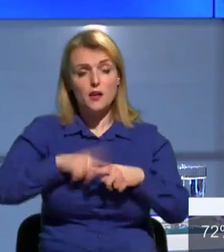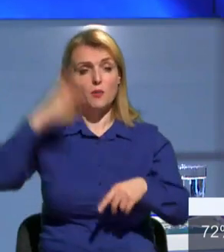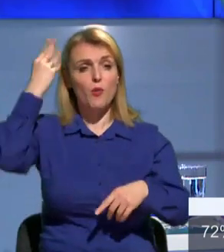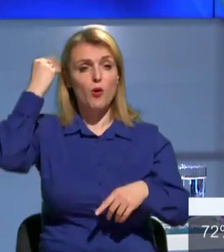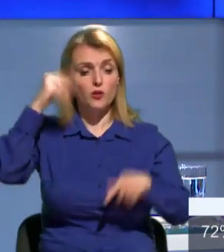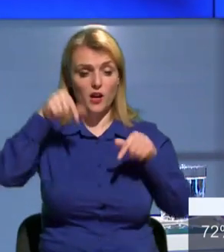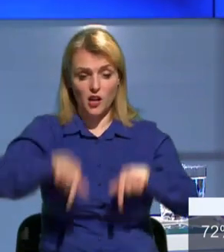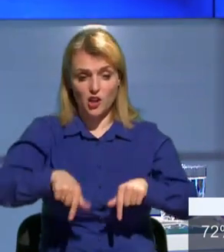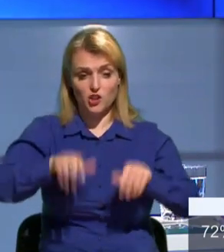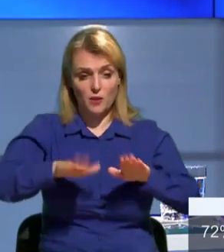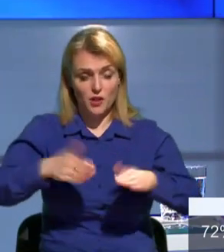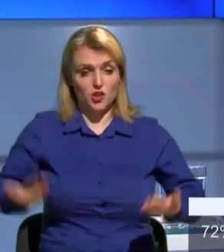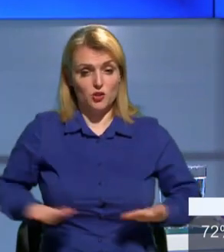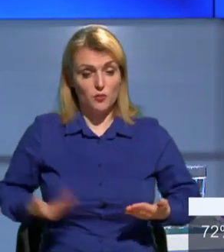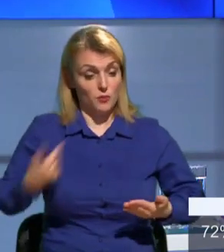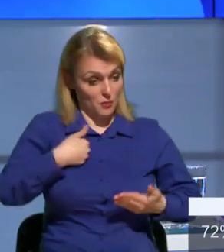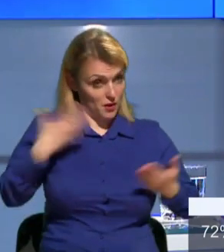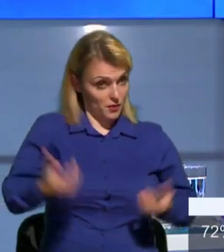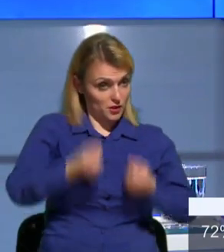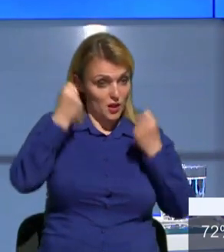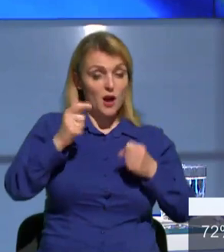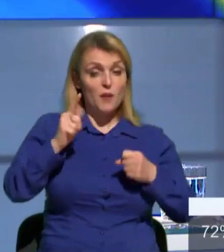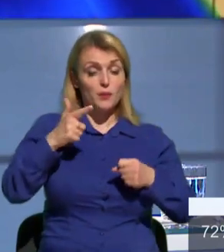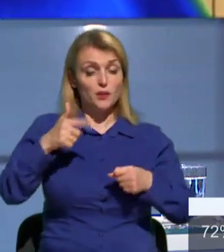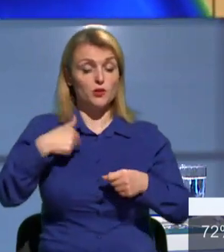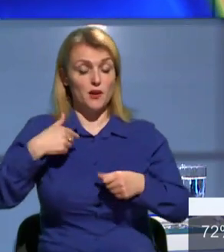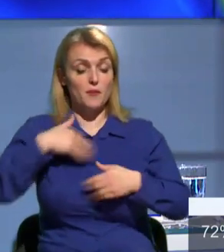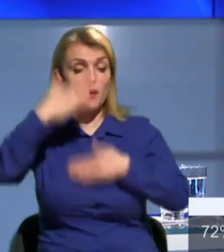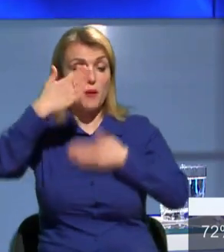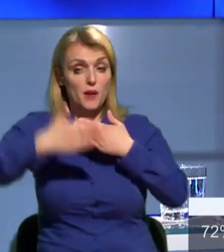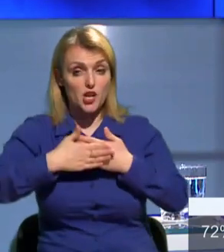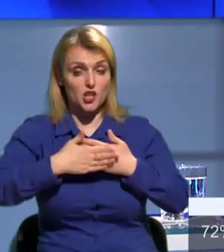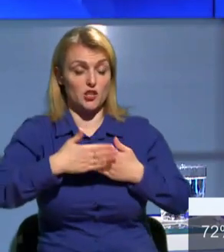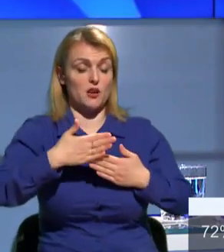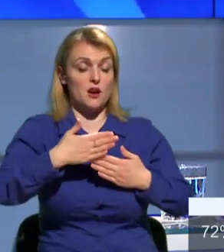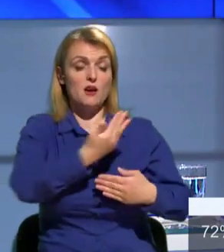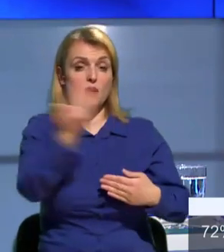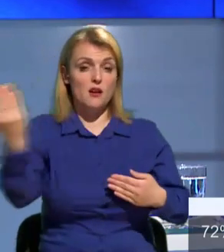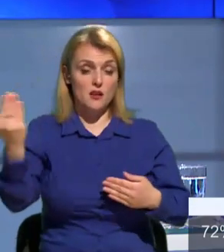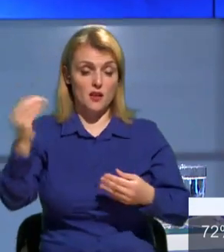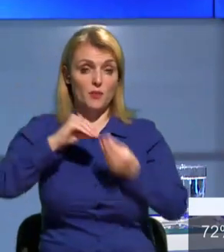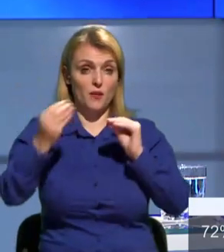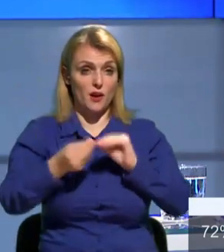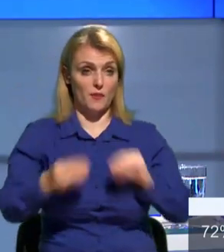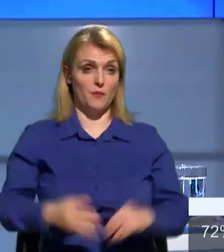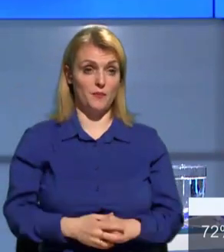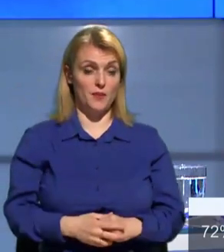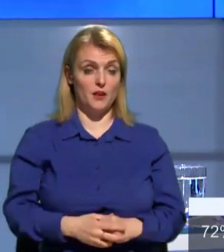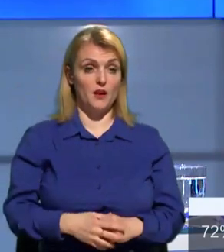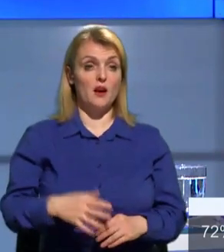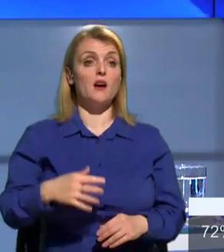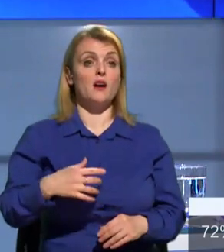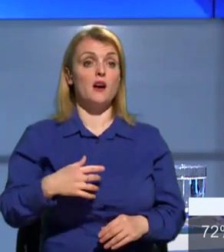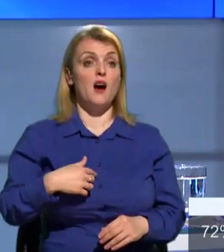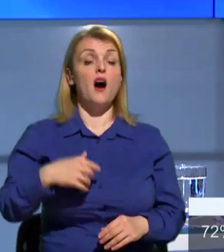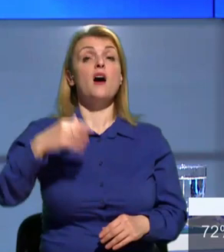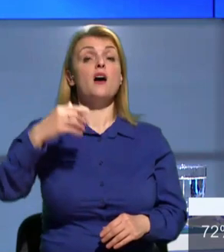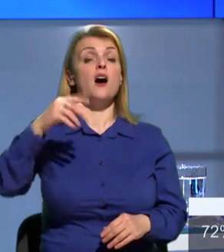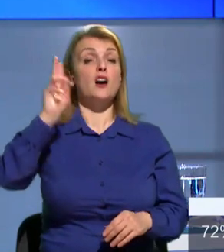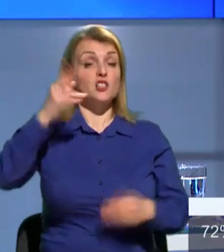care locuiesc în țară, m-au susținut pe mine. Și eu sunt ferm convins că așa va fi și în turul 2. Cei din diasporă, ei sunt cetățenii